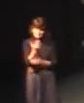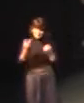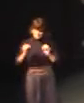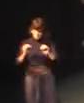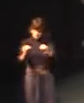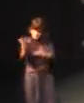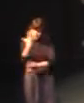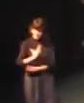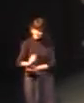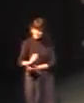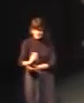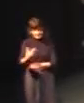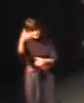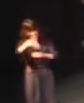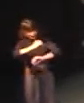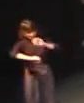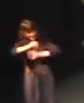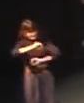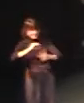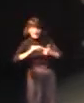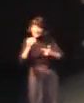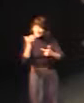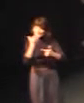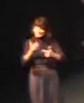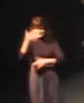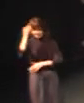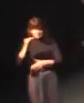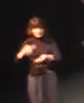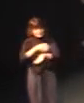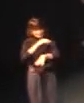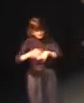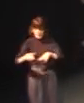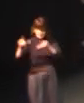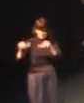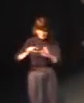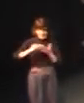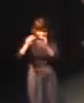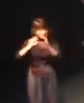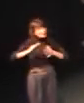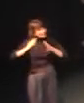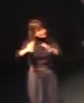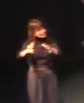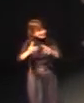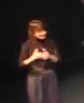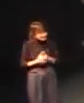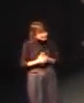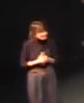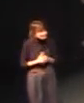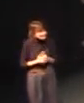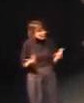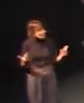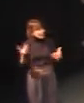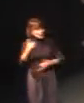de m'avoir habité merci pour l'interprétation ce soir donc je vais essayer